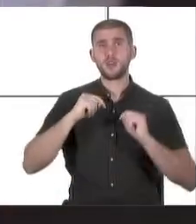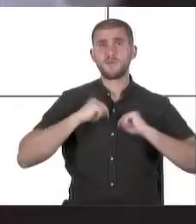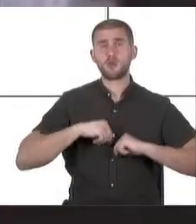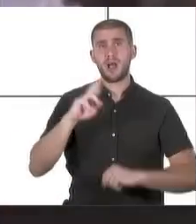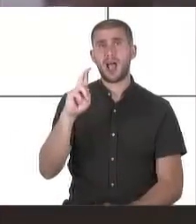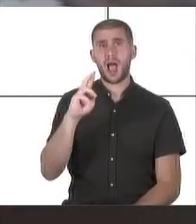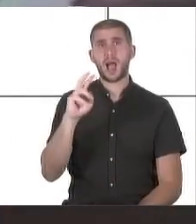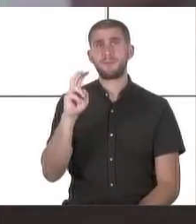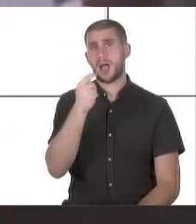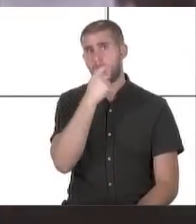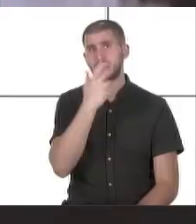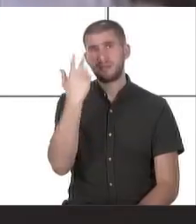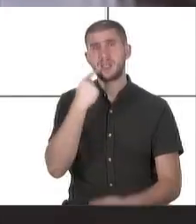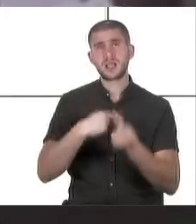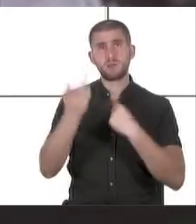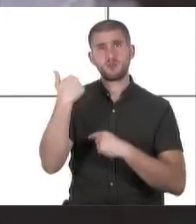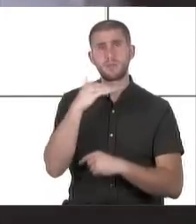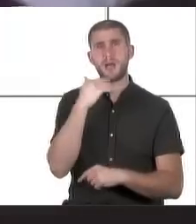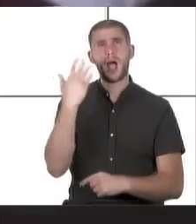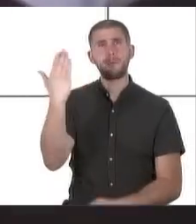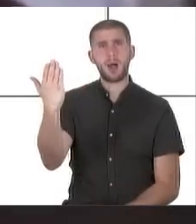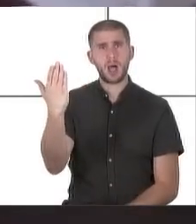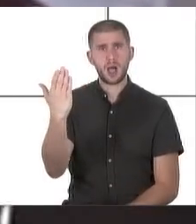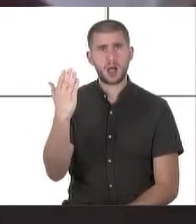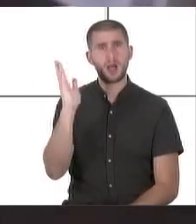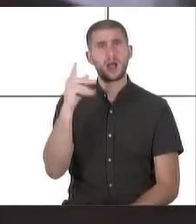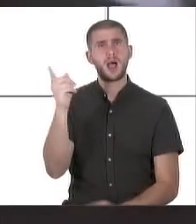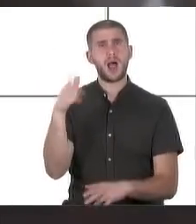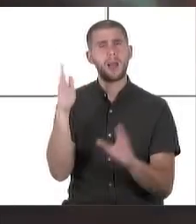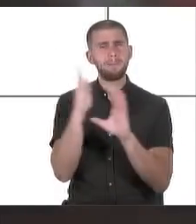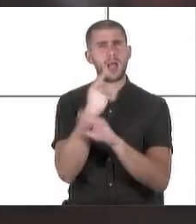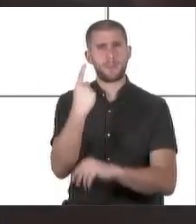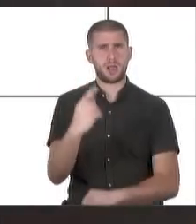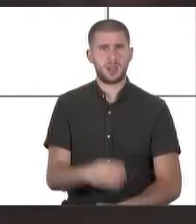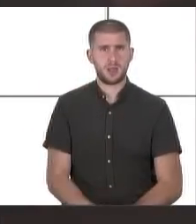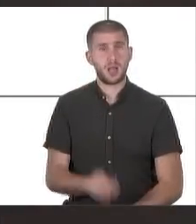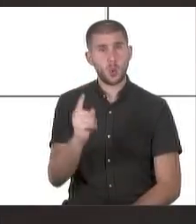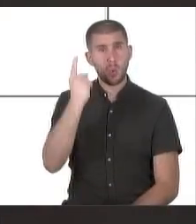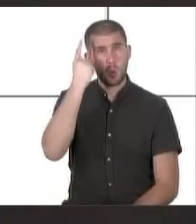רע"מ עבאס לפני כמה שנים ברמאללה על ארכי מחבל. אתה יודע